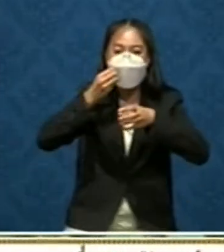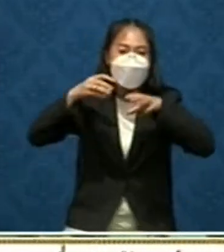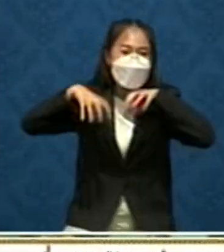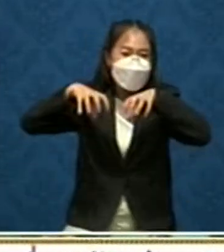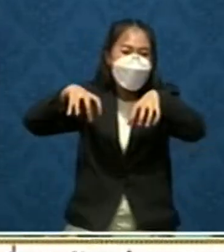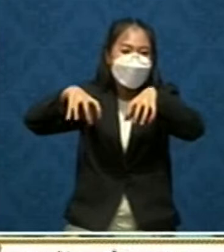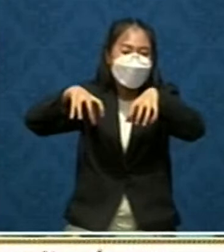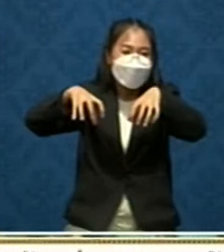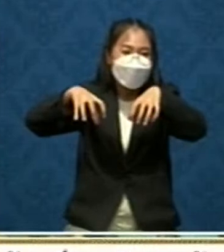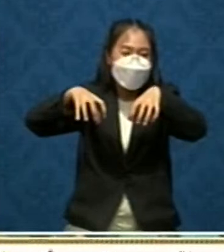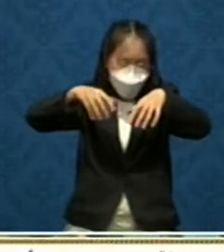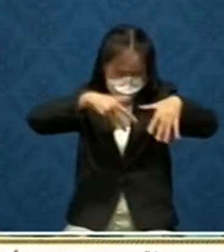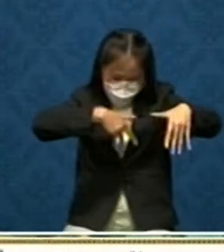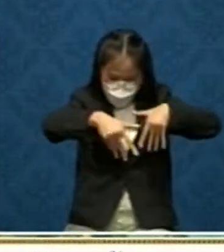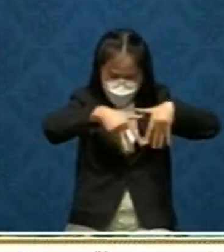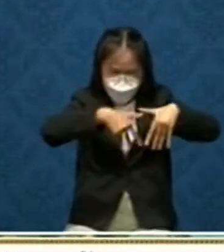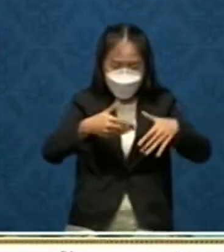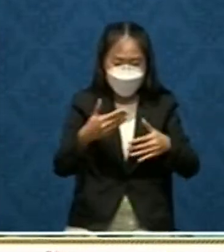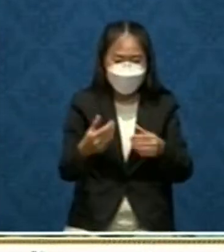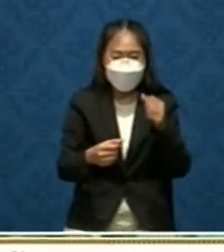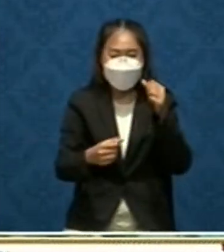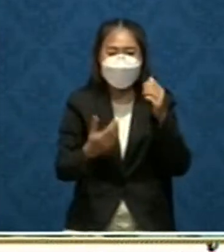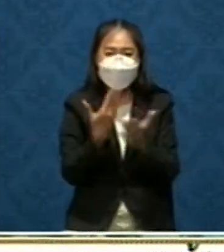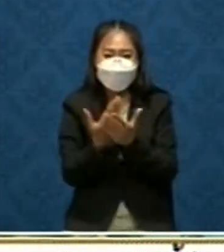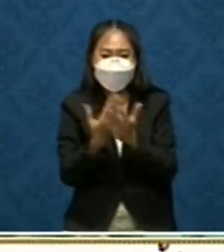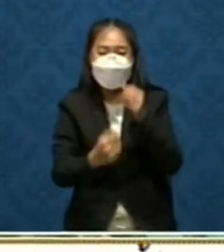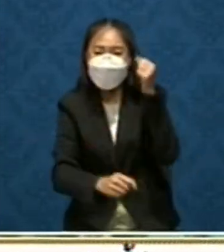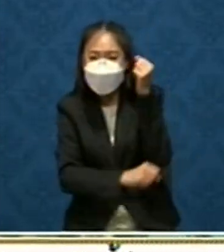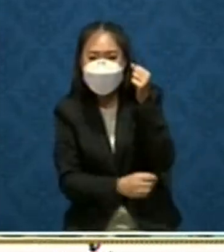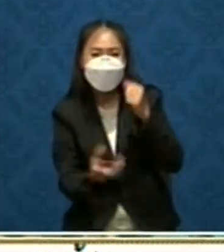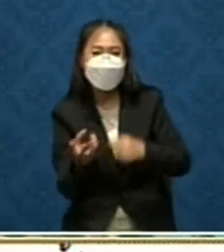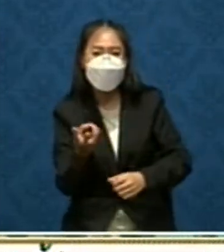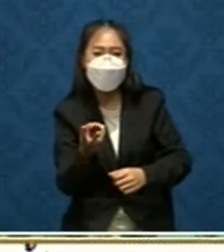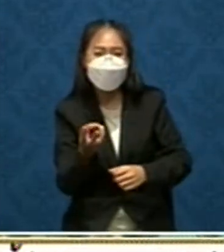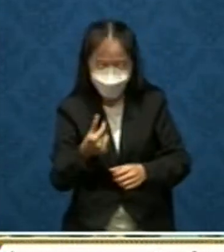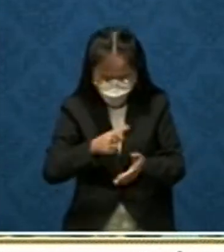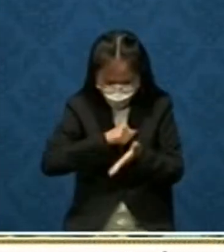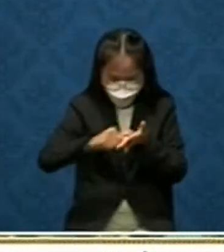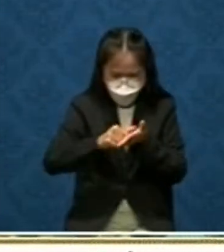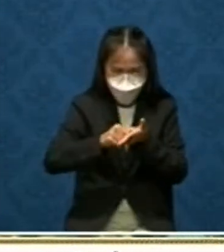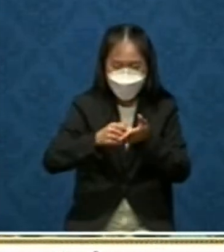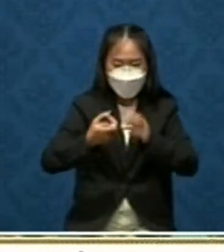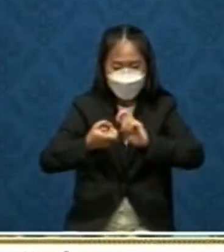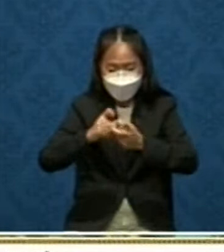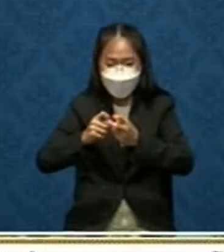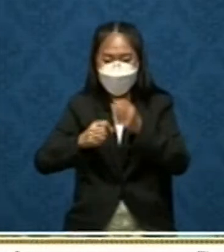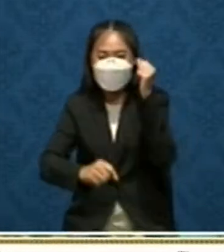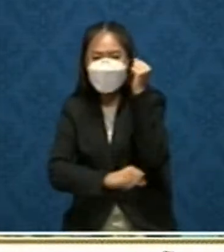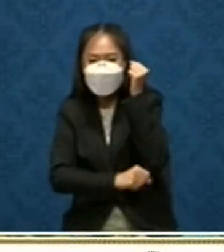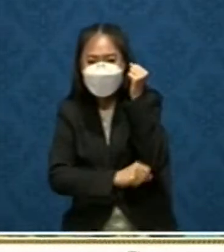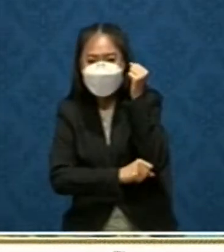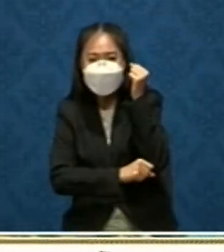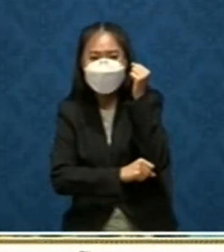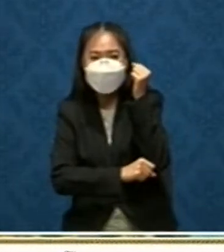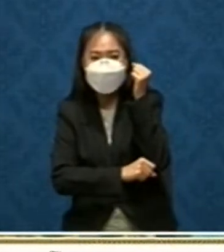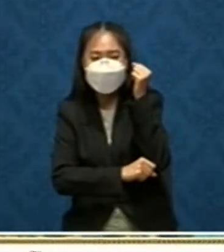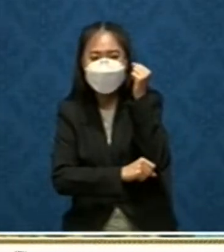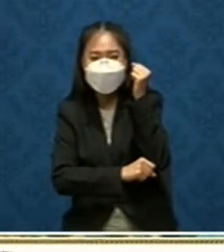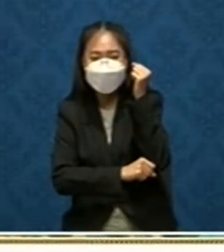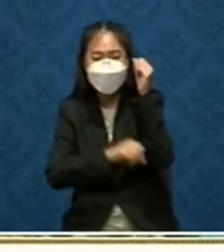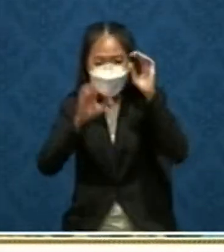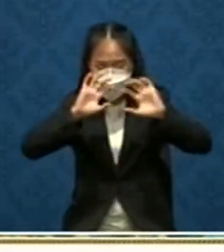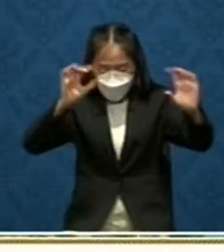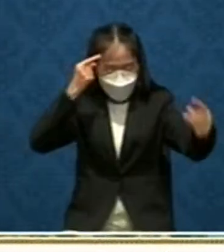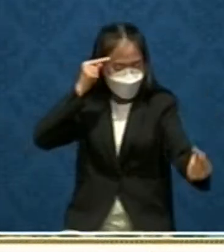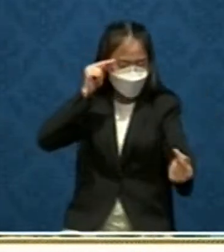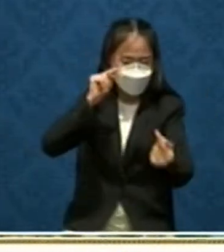นที่มีไดได้น้อย มีการแค่หาความยากจนแบบม่ง